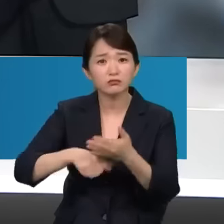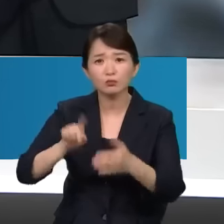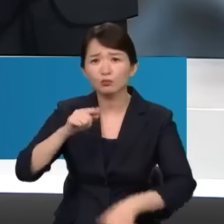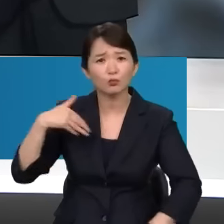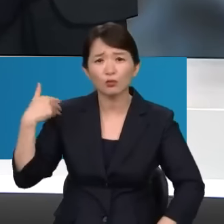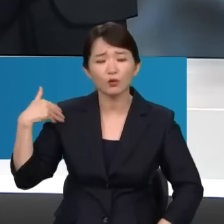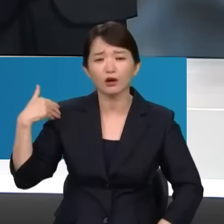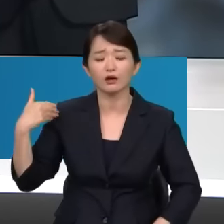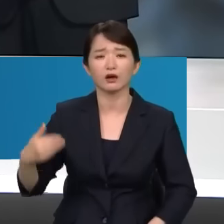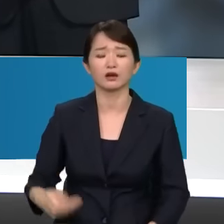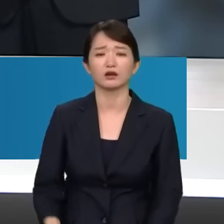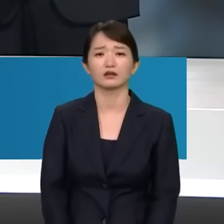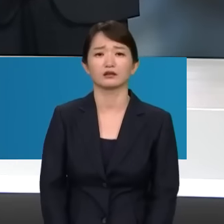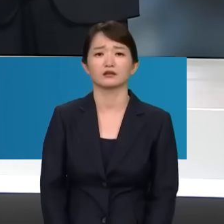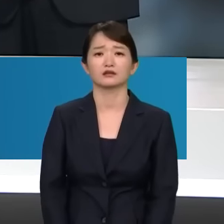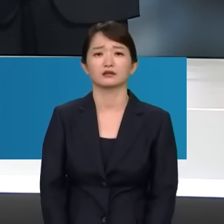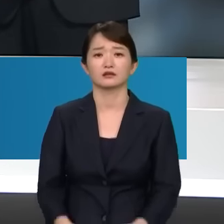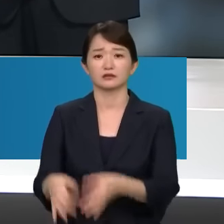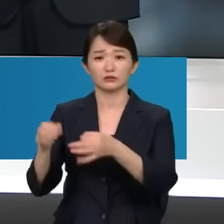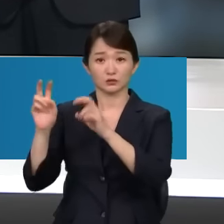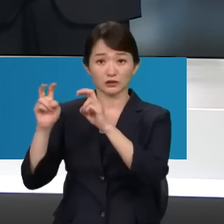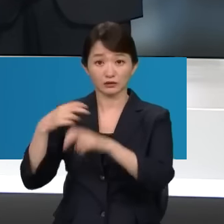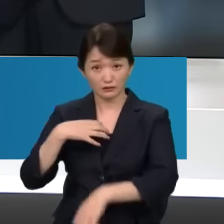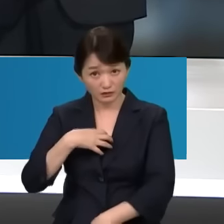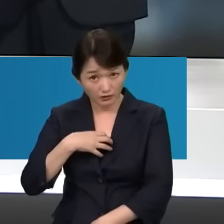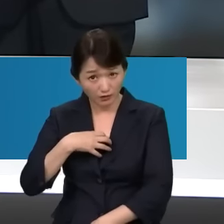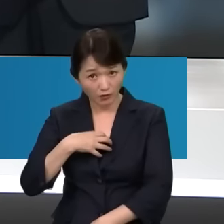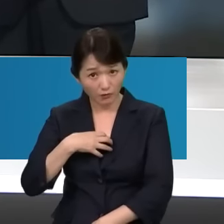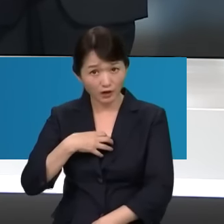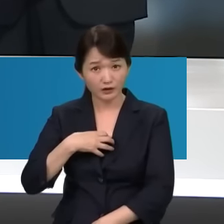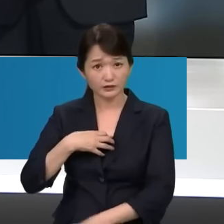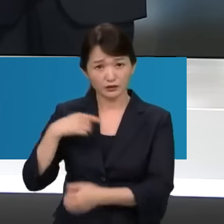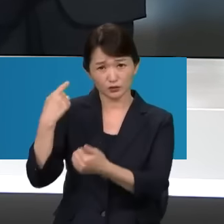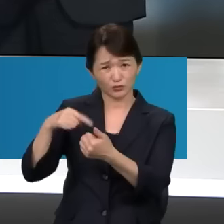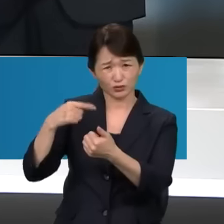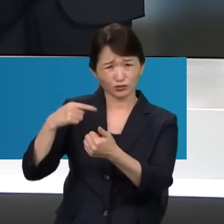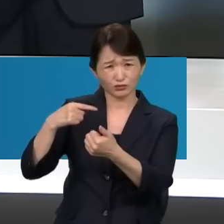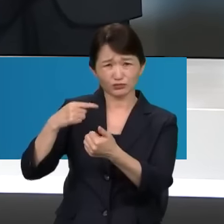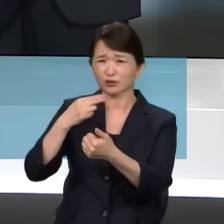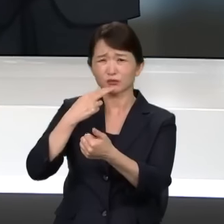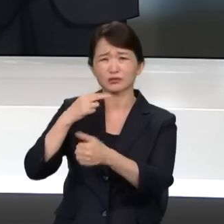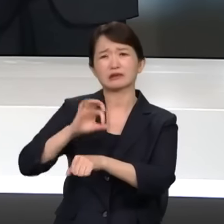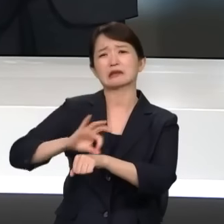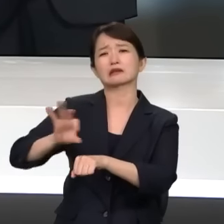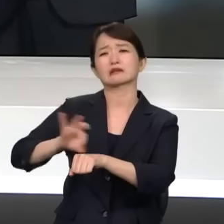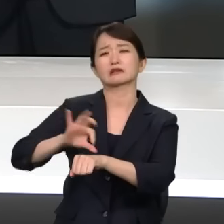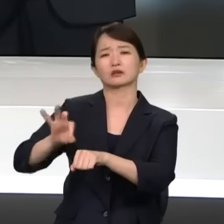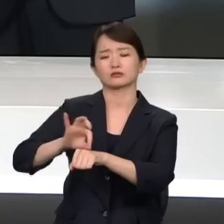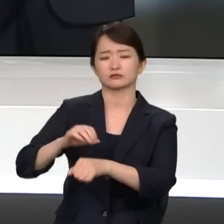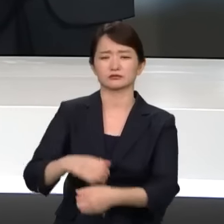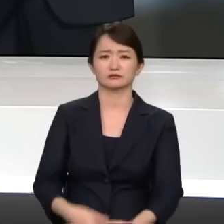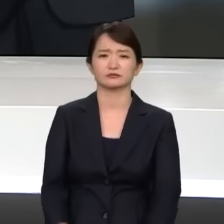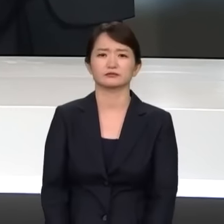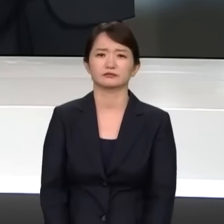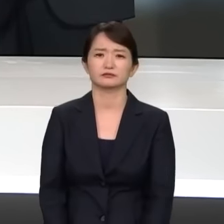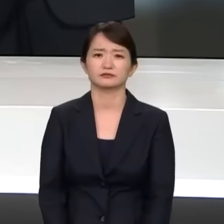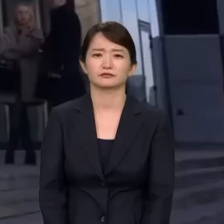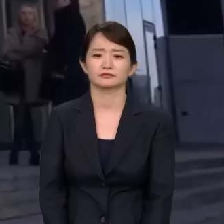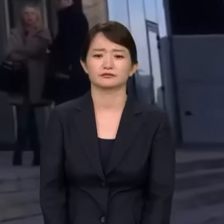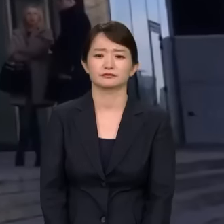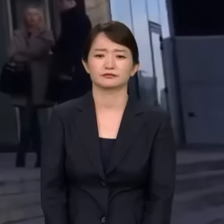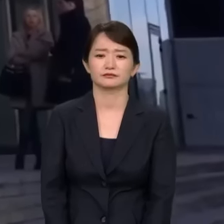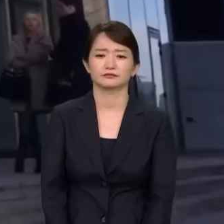상품인지 몰랐다고 주장합니다. 금융사가 위험성 교육을 제대로 한 적이 없다는 겁니다. 정혜성 기자가 취재했습니다.